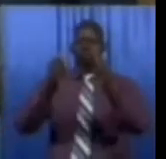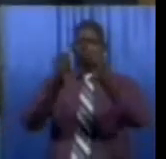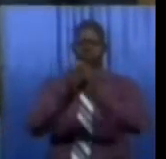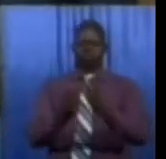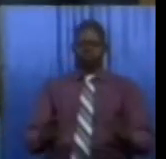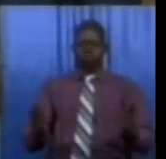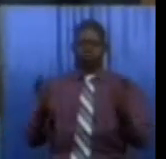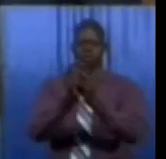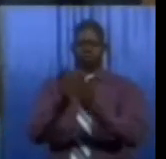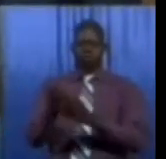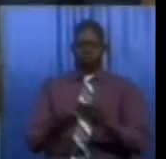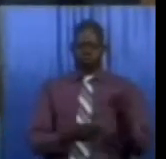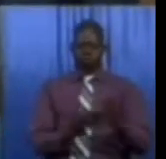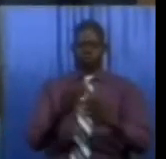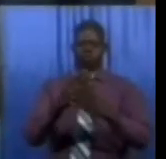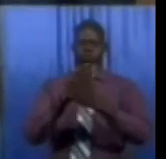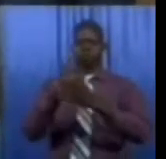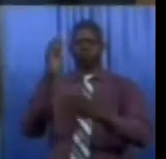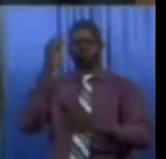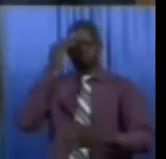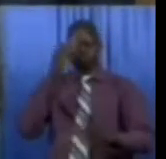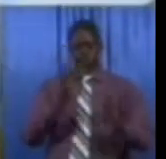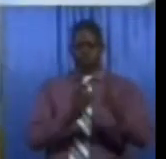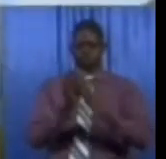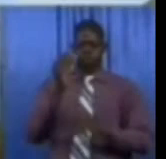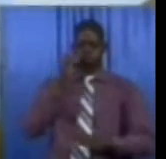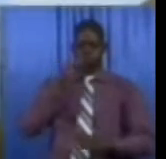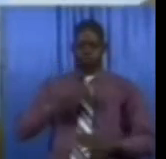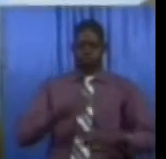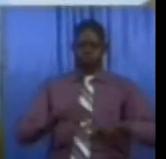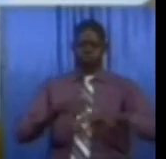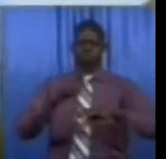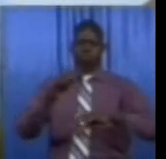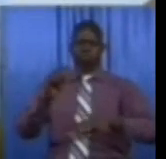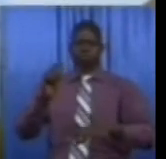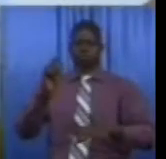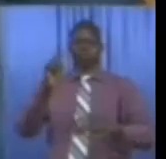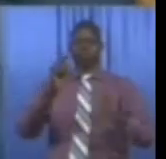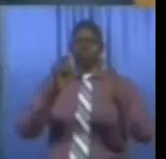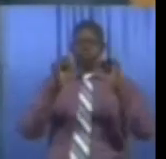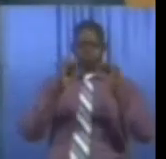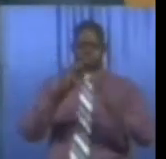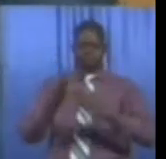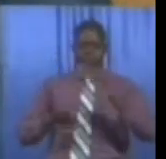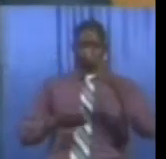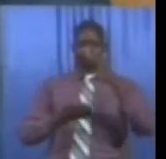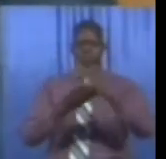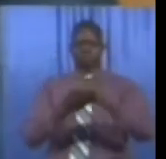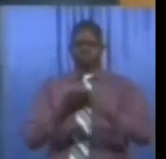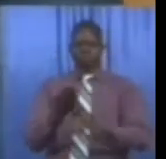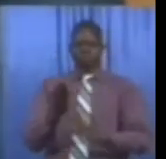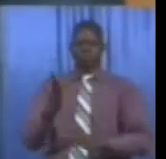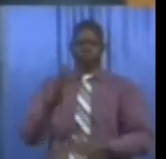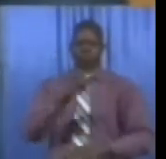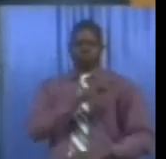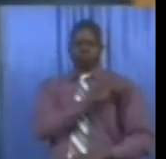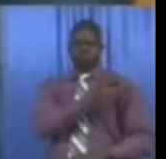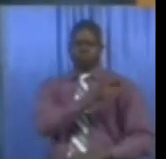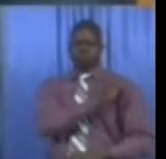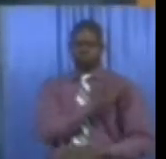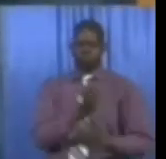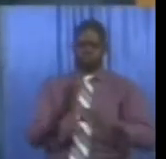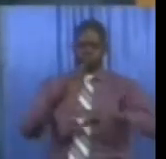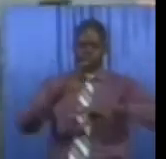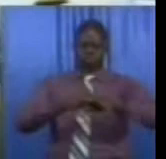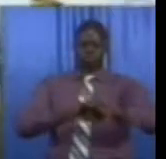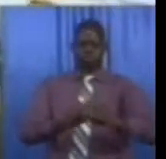rencontre d'échange entre le ministère de la promotion de la femme et du genre et les institutions bancaires, Nestorine Sangaré veut interpeller